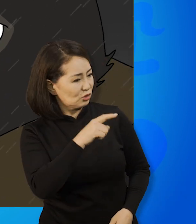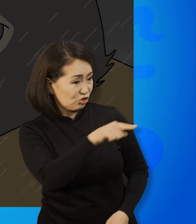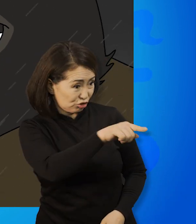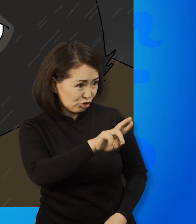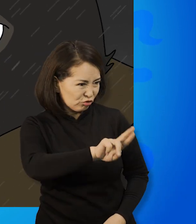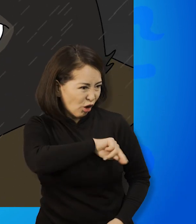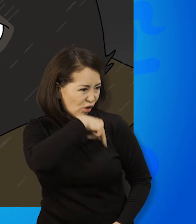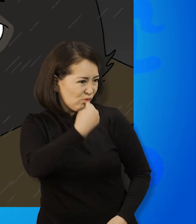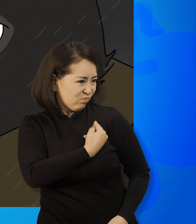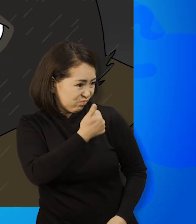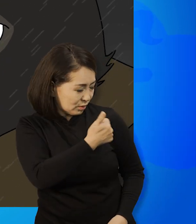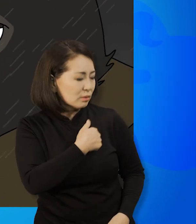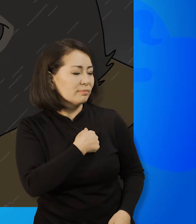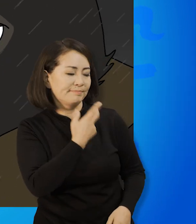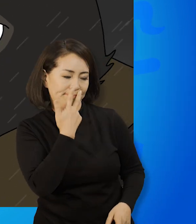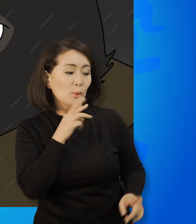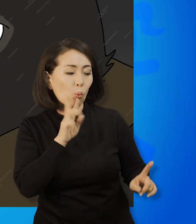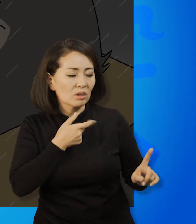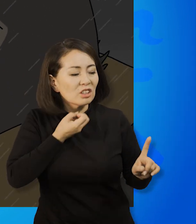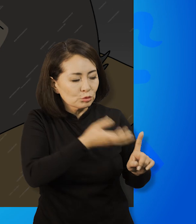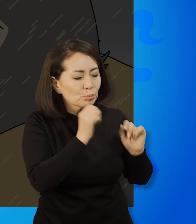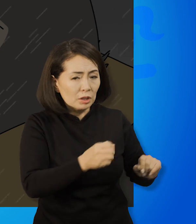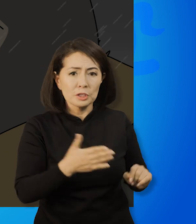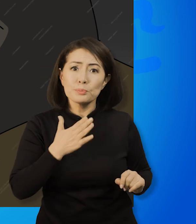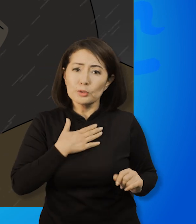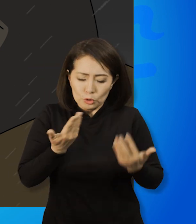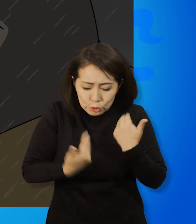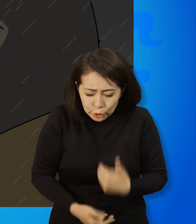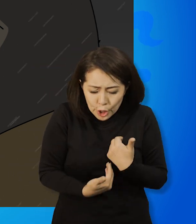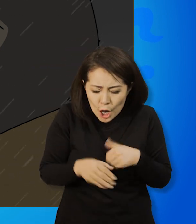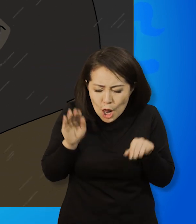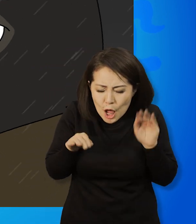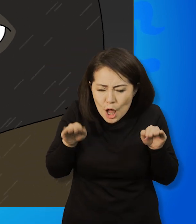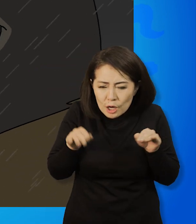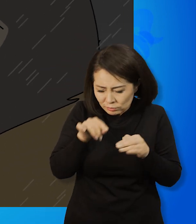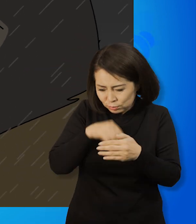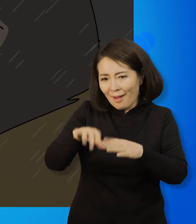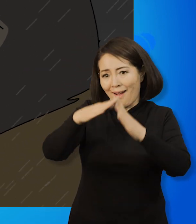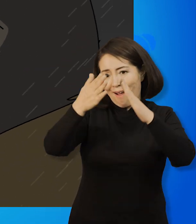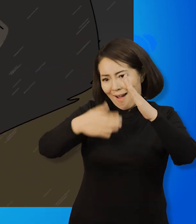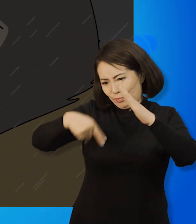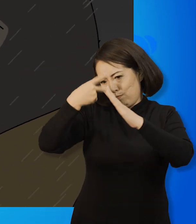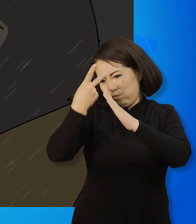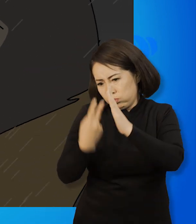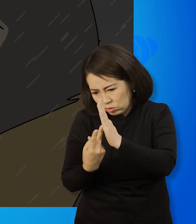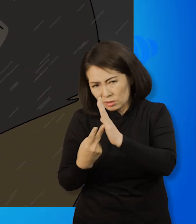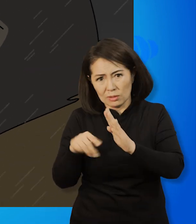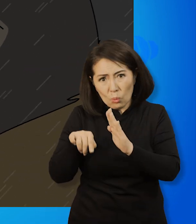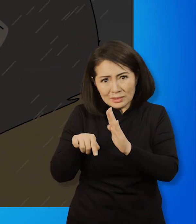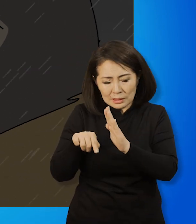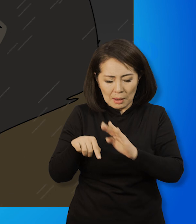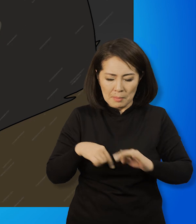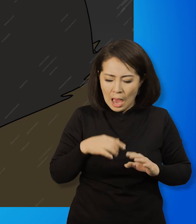нь зөргигч нь үнэлээд хэлж өгье. Игчийнхэн дэгдэхэнүүд хадны завсар унсан юм. Игч нь